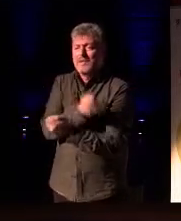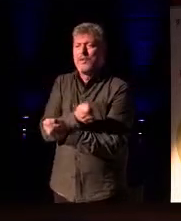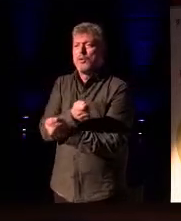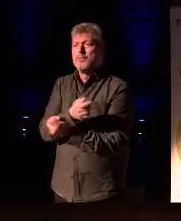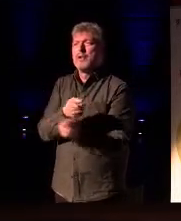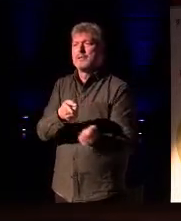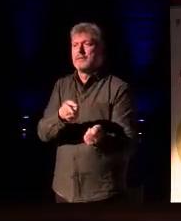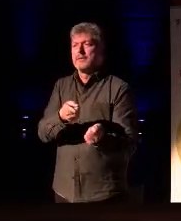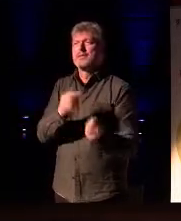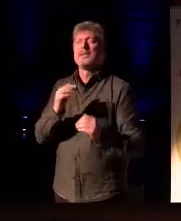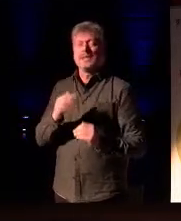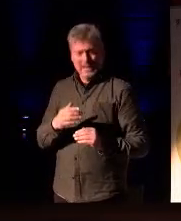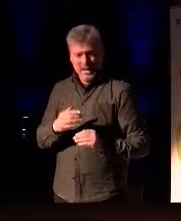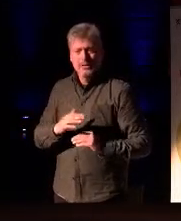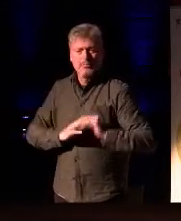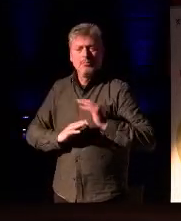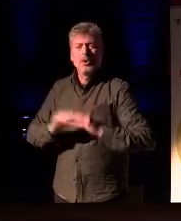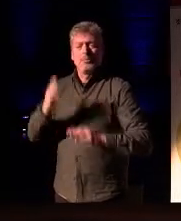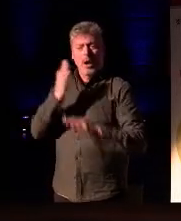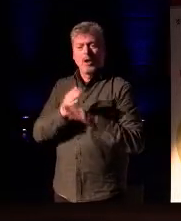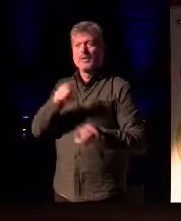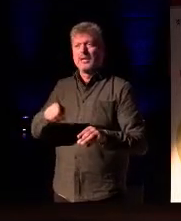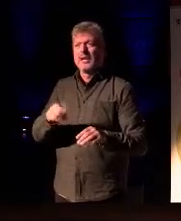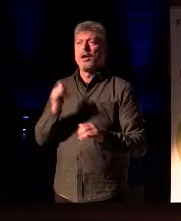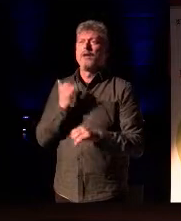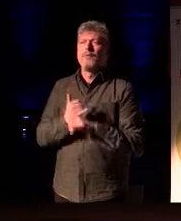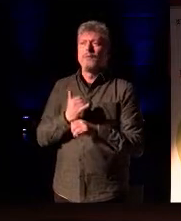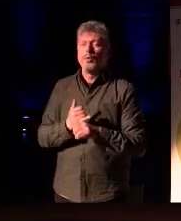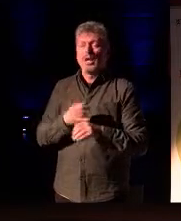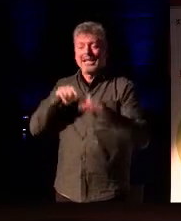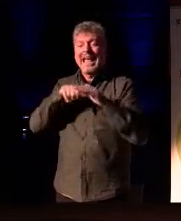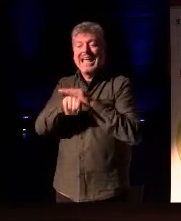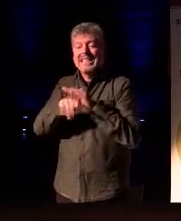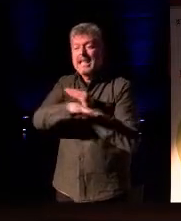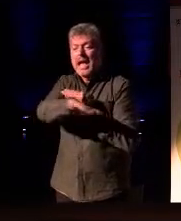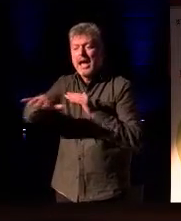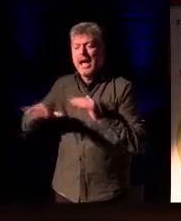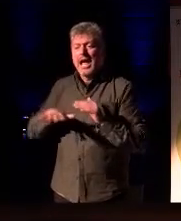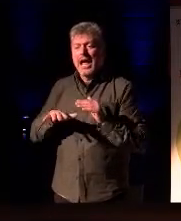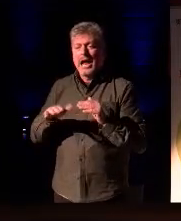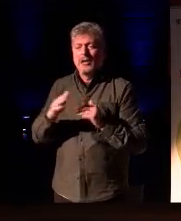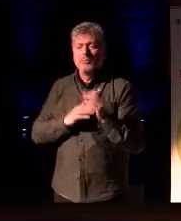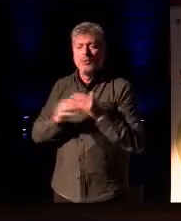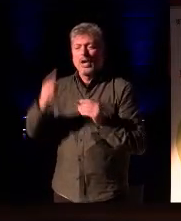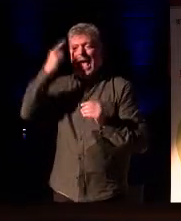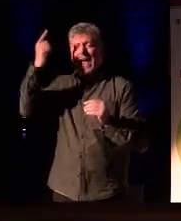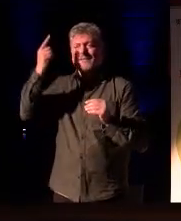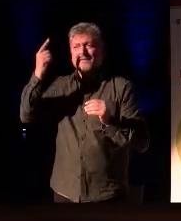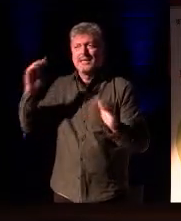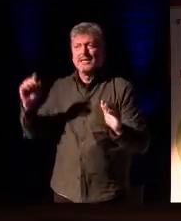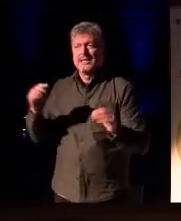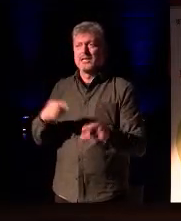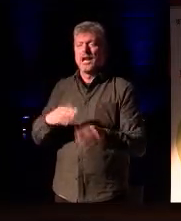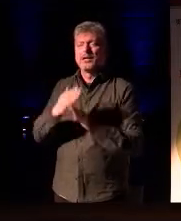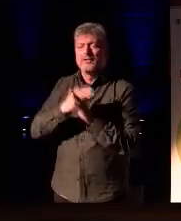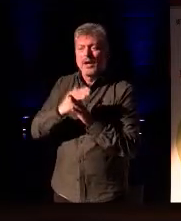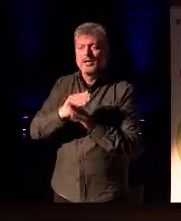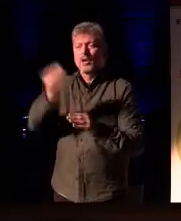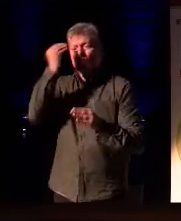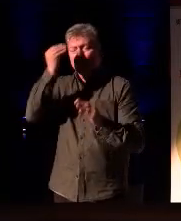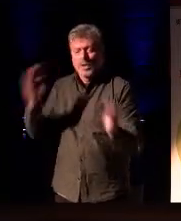bygges nettopp på det, hvordan vi bygger evnen internt til å løfte kvaliteten og kunnskapen og til å lære av